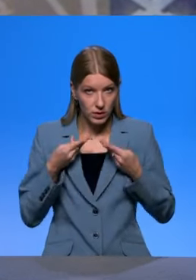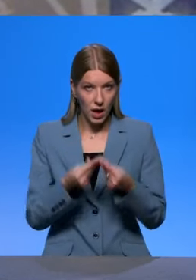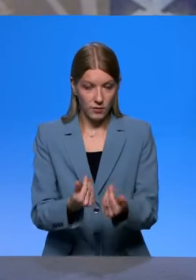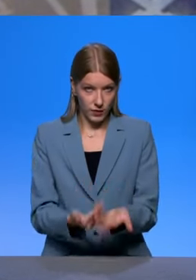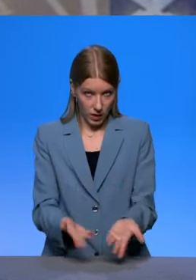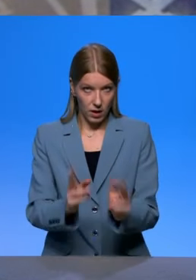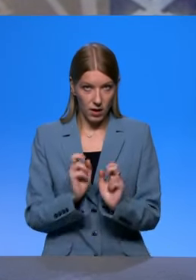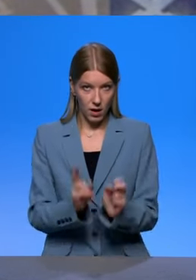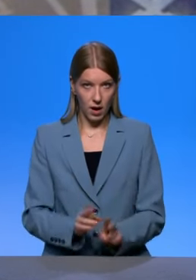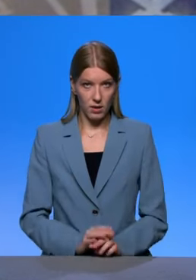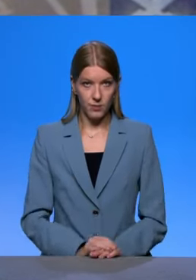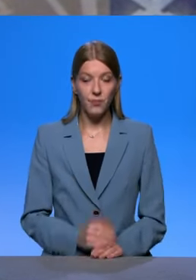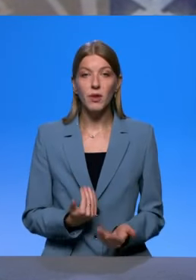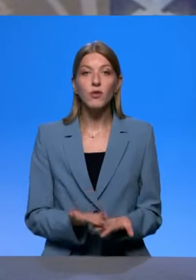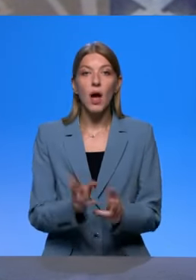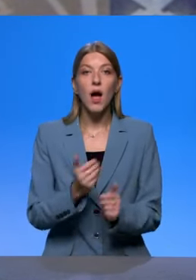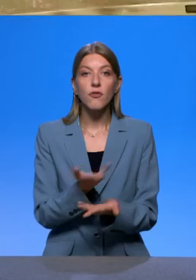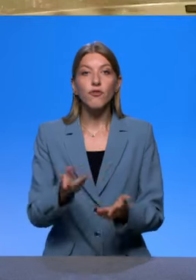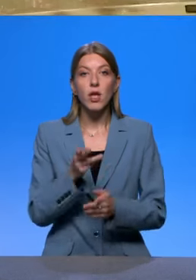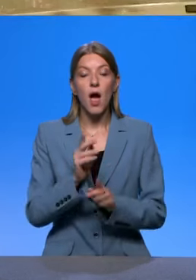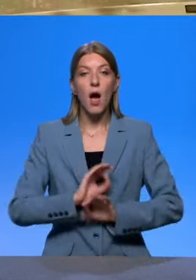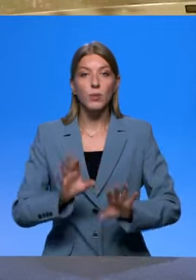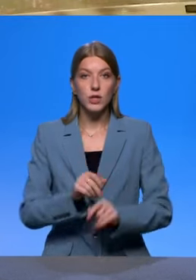вот люди ходят, я не знаю, помогает, не помогает,